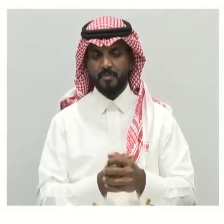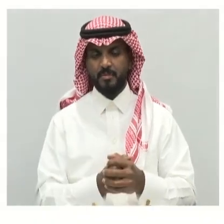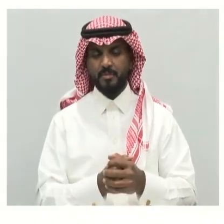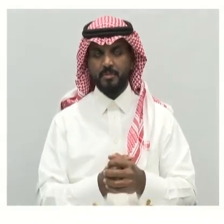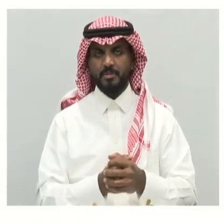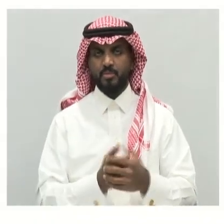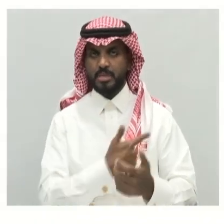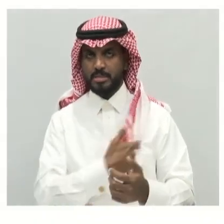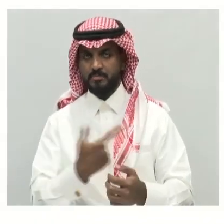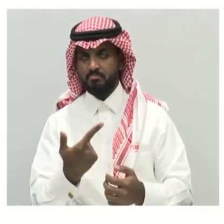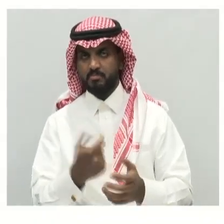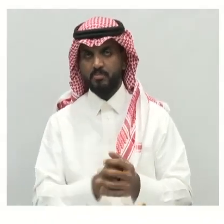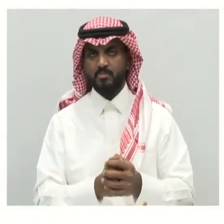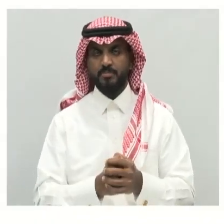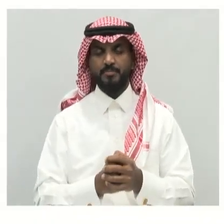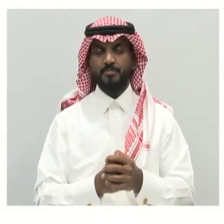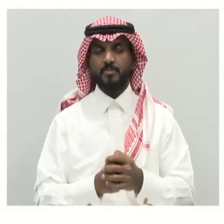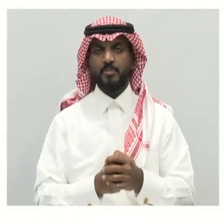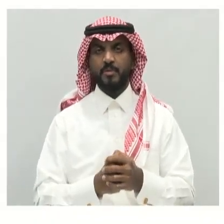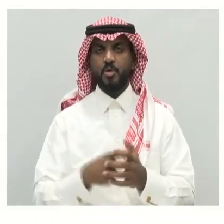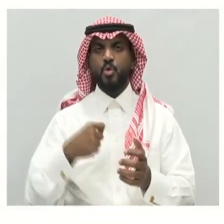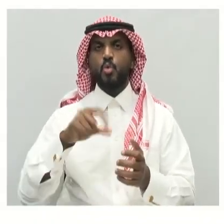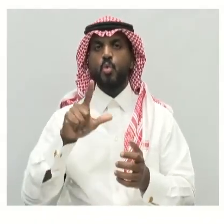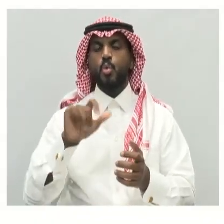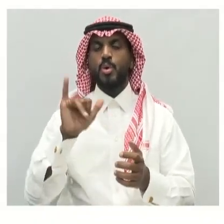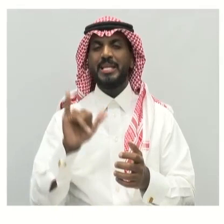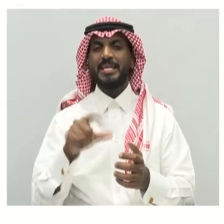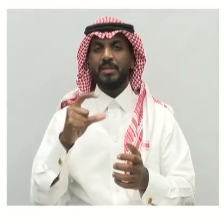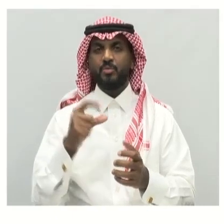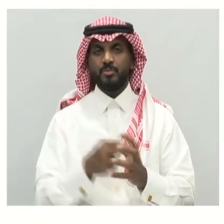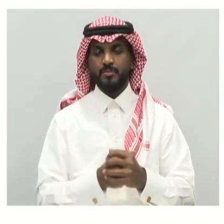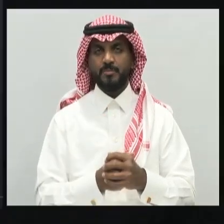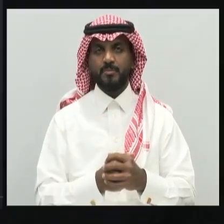يقرا احسنتم وليد